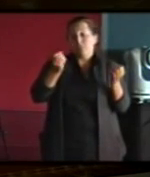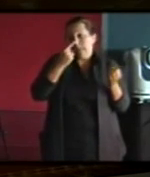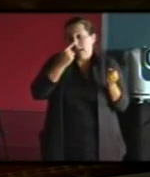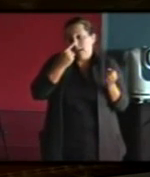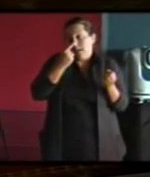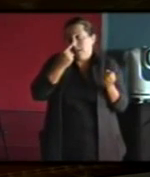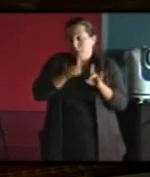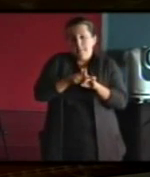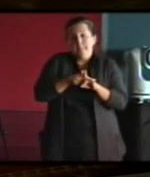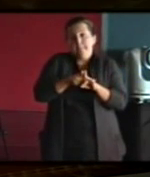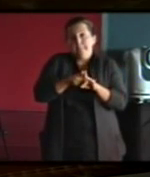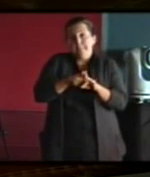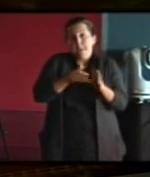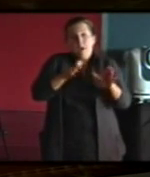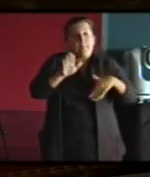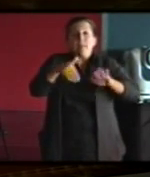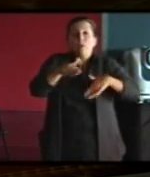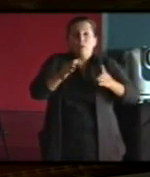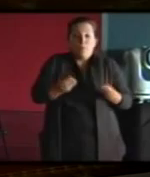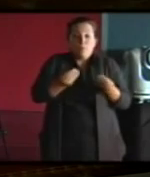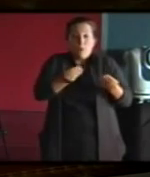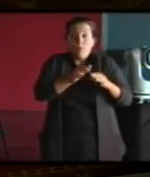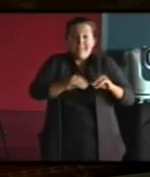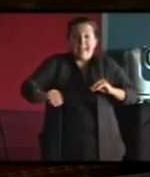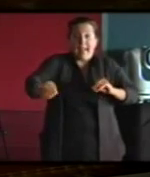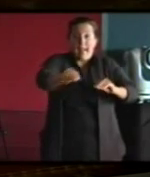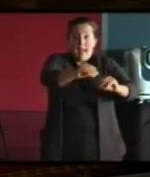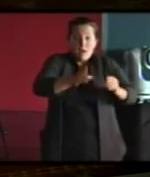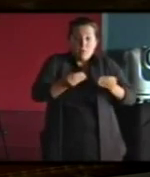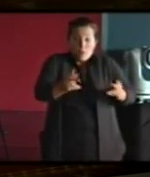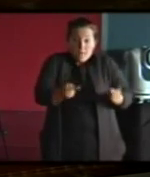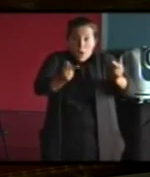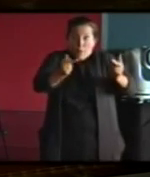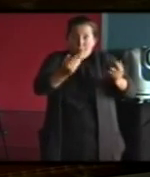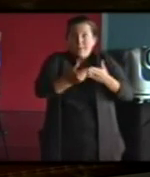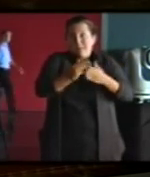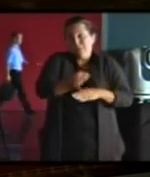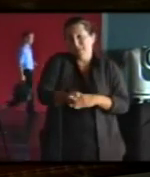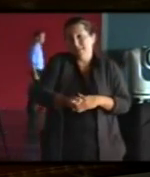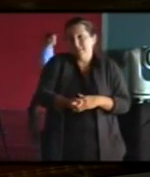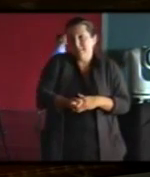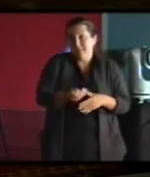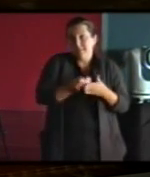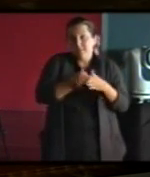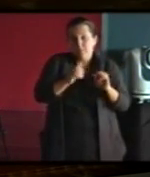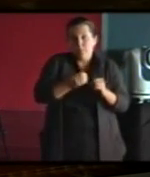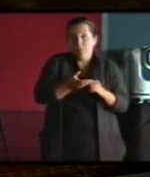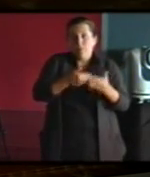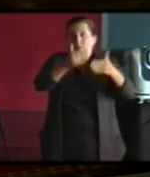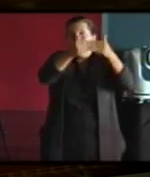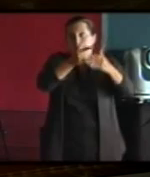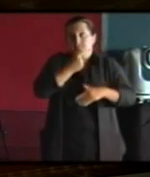une manière de revaloriser, de donner de la valeur au terrain, et donc de permettre de faire plus de